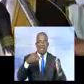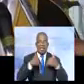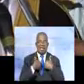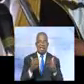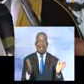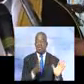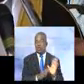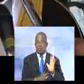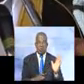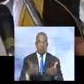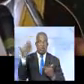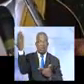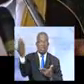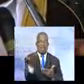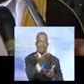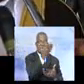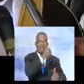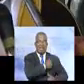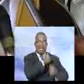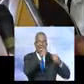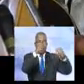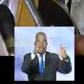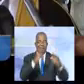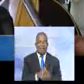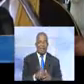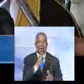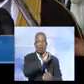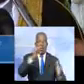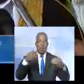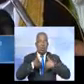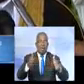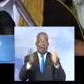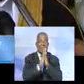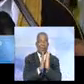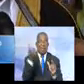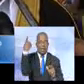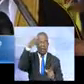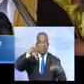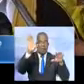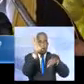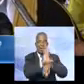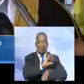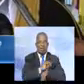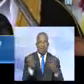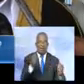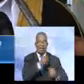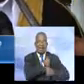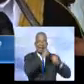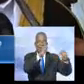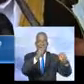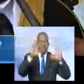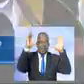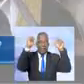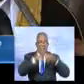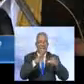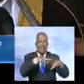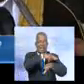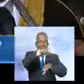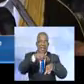On a prié pour la Côte d'Ivoire. On a prié pour le président de la République, On a prié pour les soldats et pour les chefs de